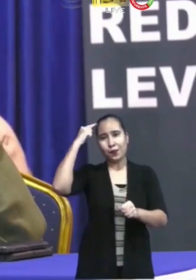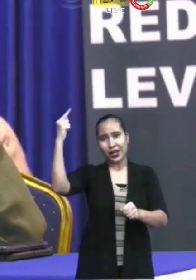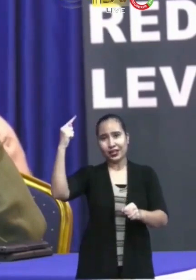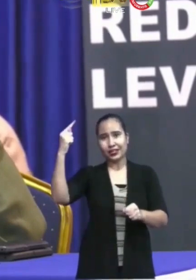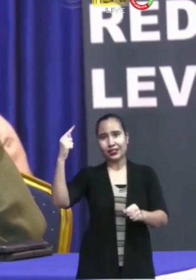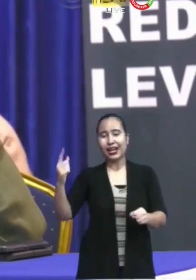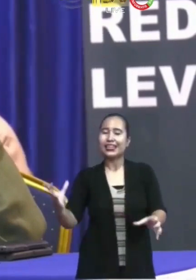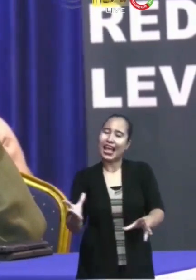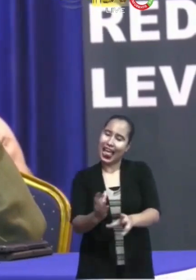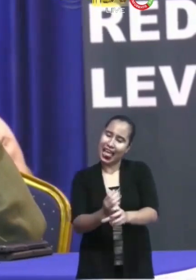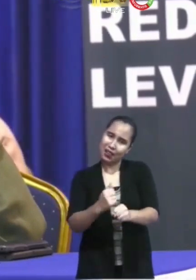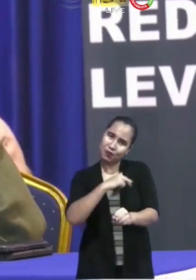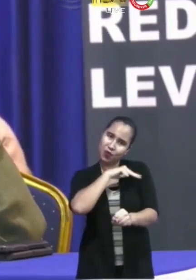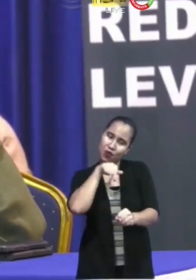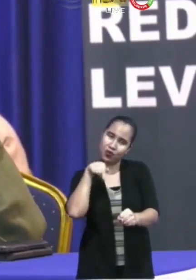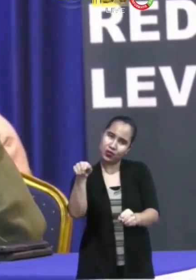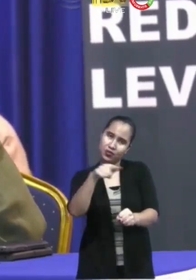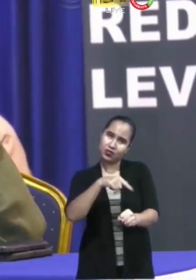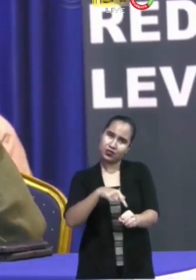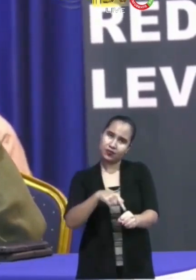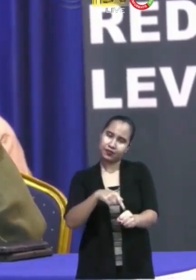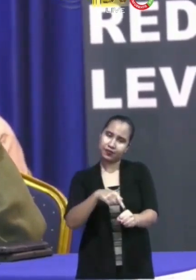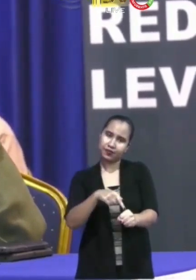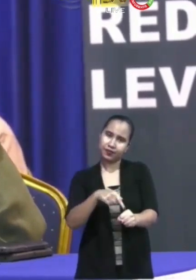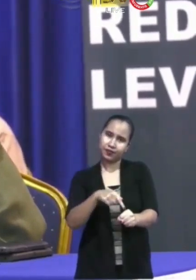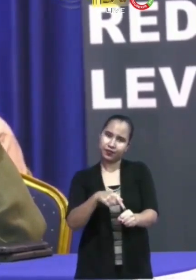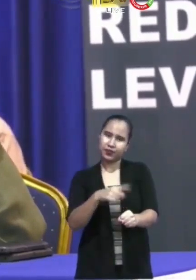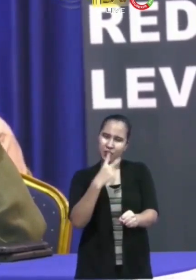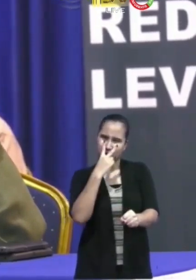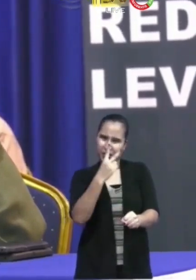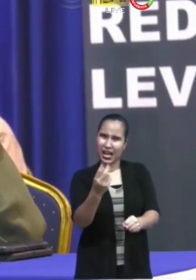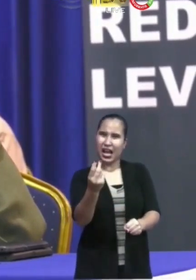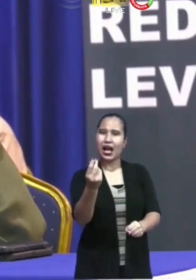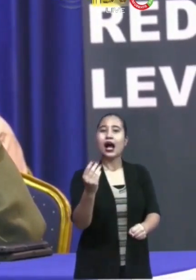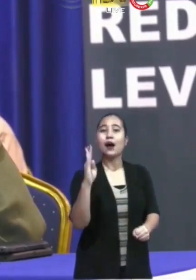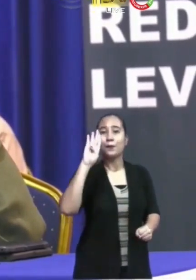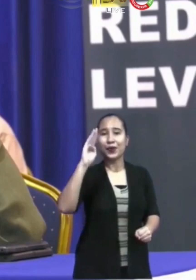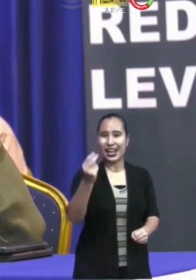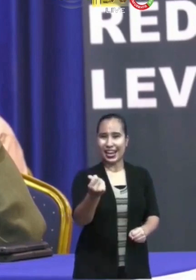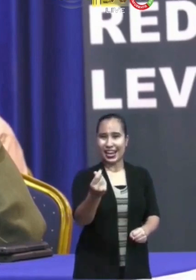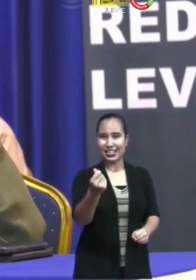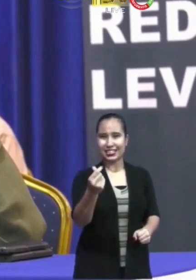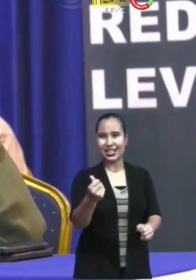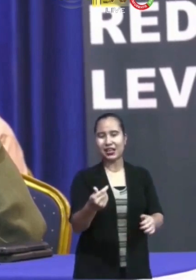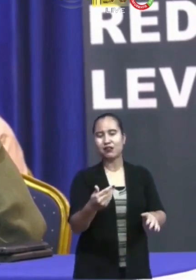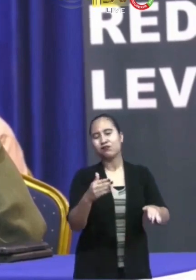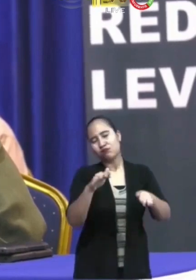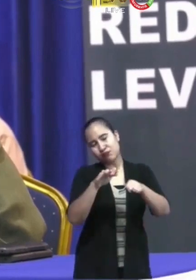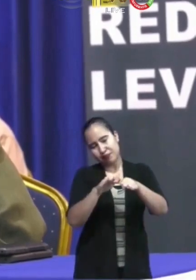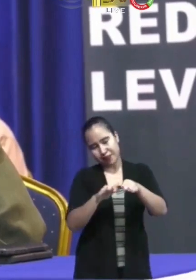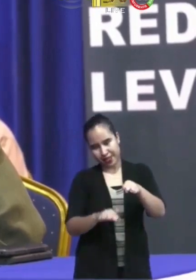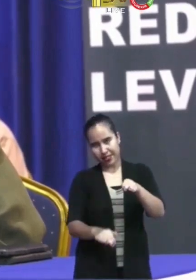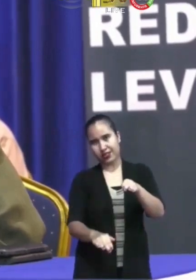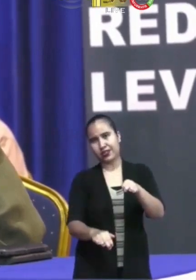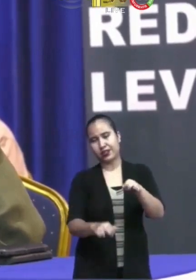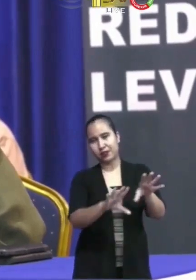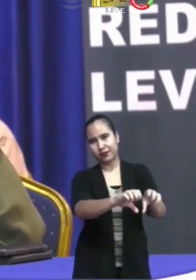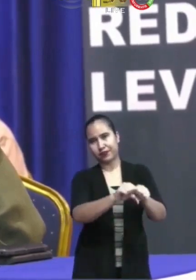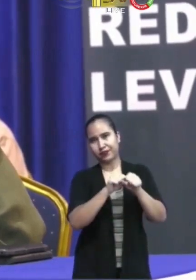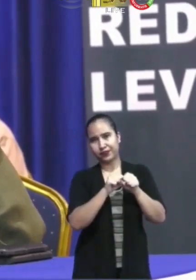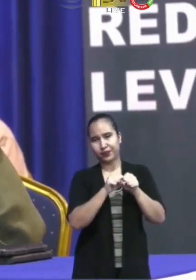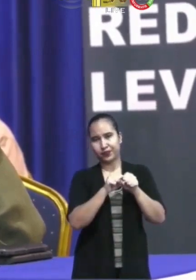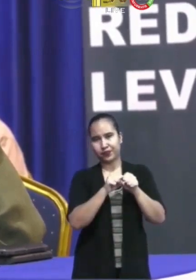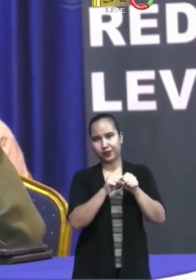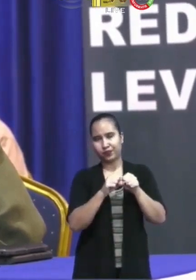van Financiën gisteren tijdens de COVID-19 persconferentie. Naast het noodfonds van 400 miljoen Surinaamse